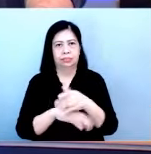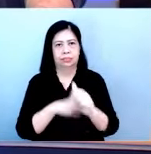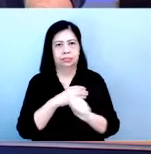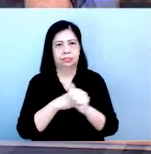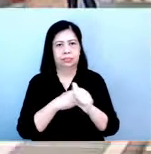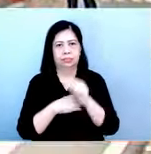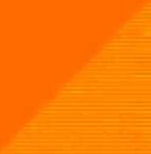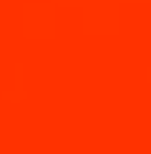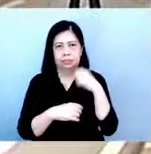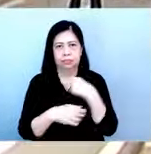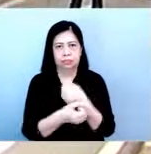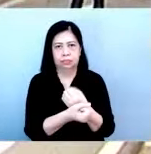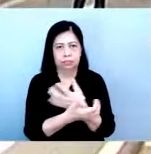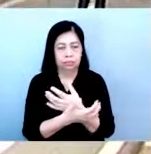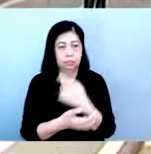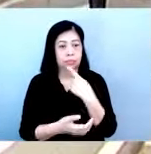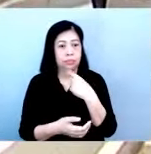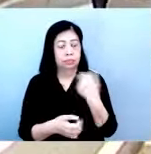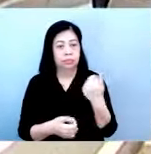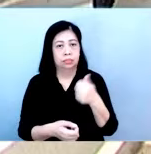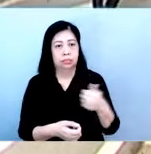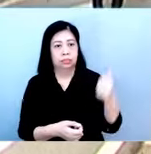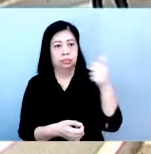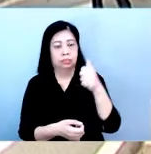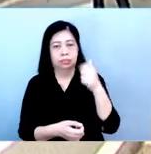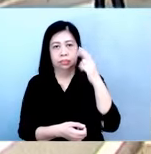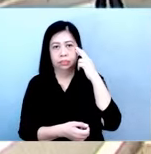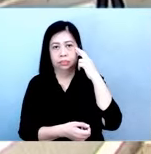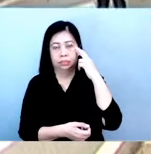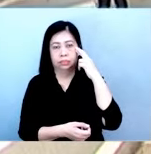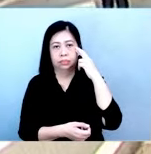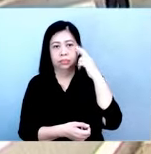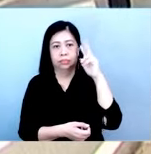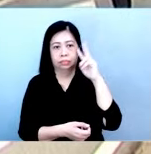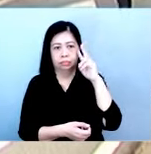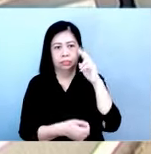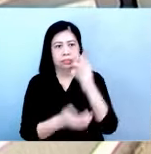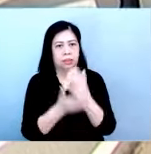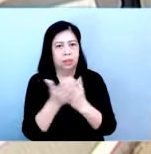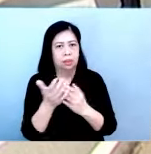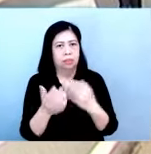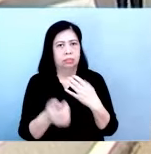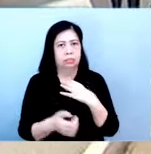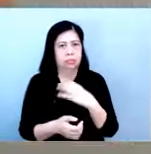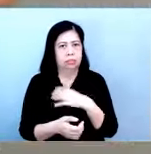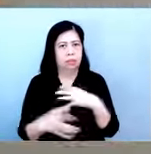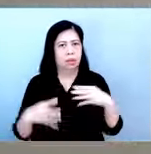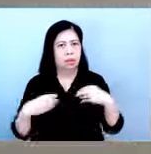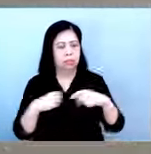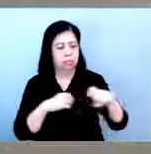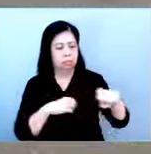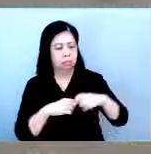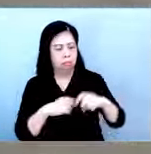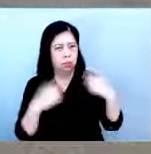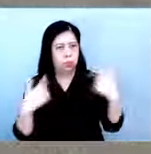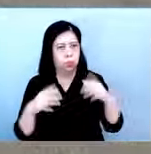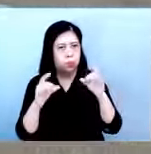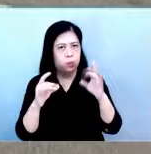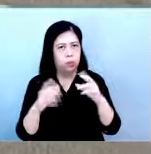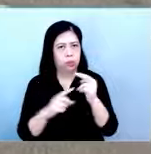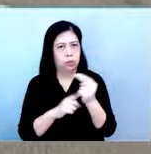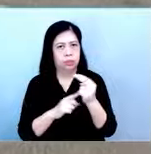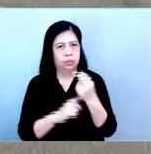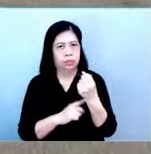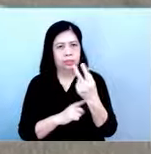kahapon. Ayon kay House Secretary General Reginald Velasco, ilang mambabatas ang nakatanggap ng banta. November 13,